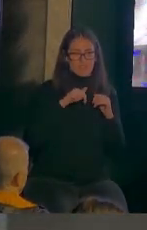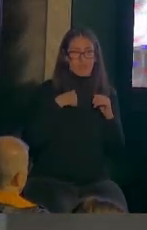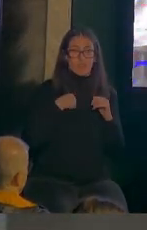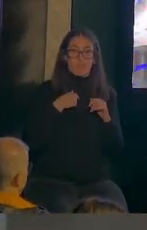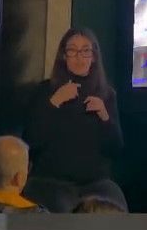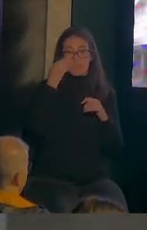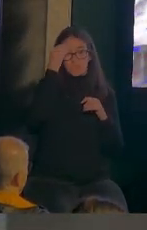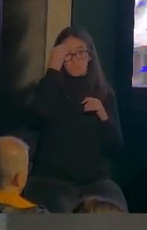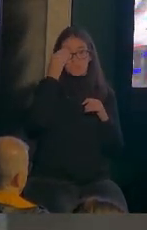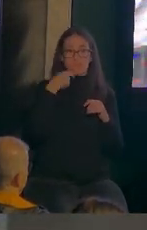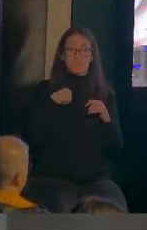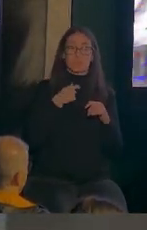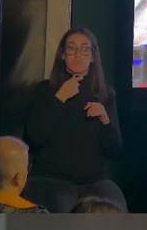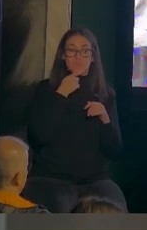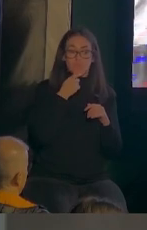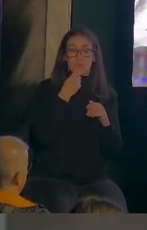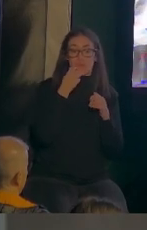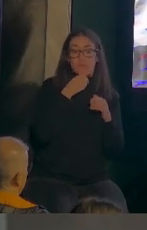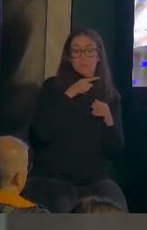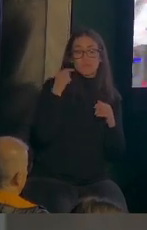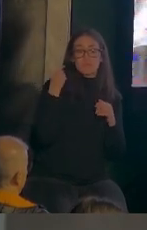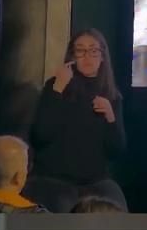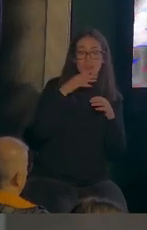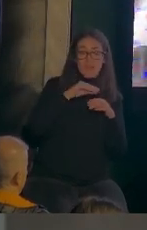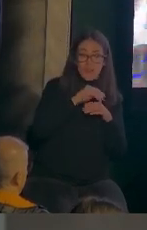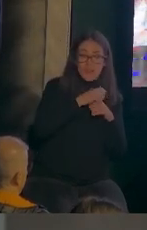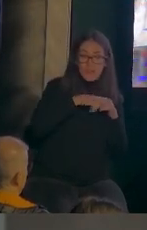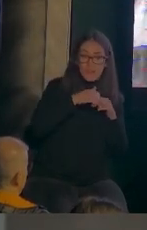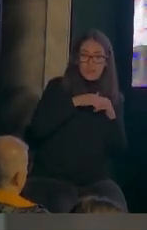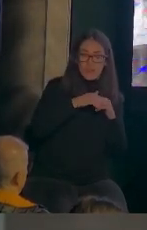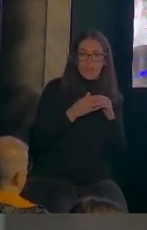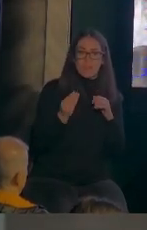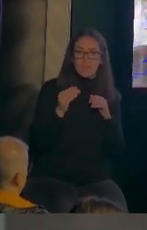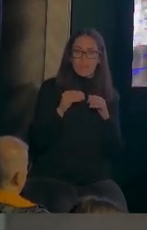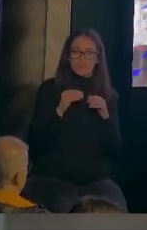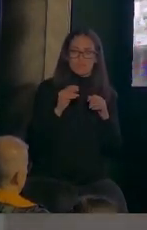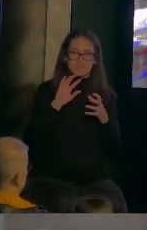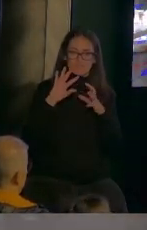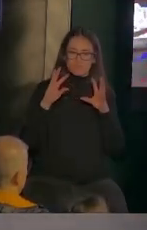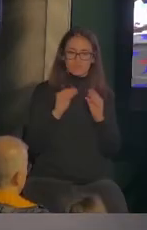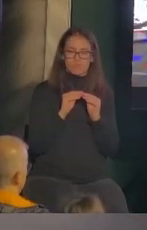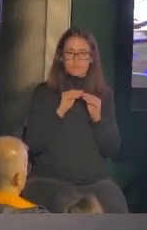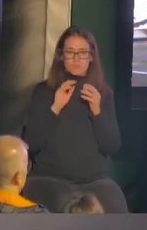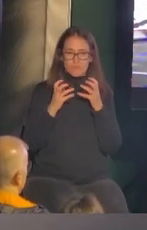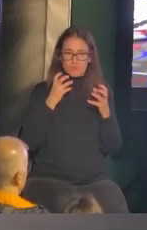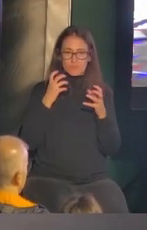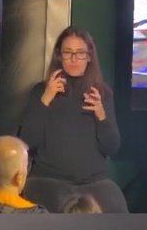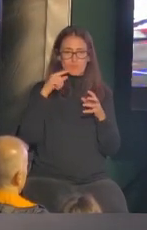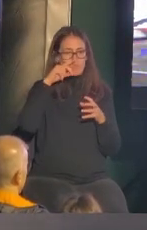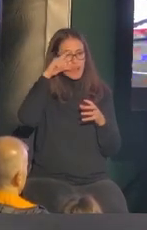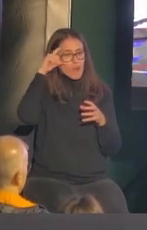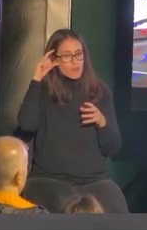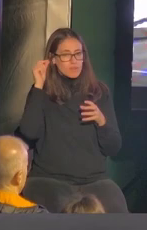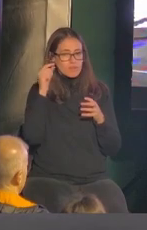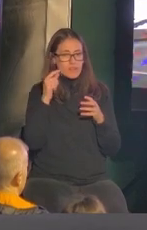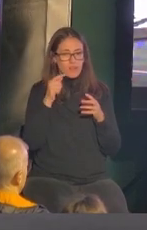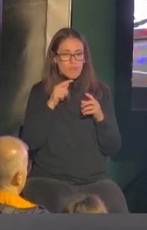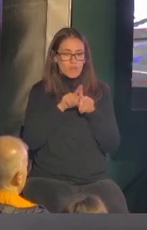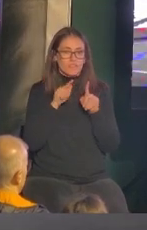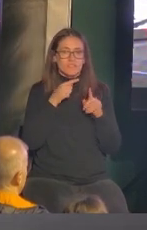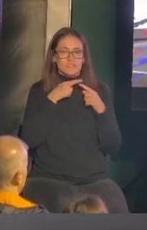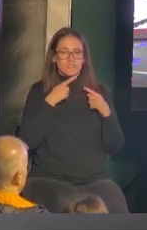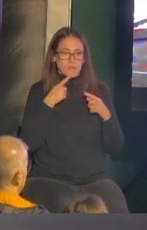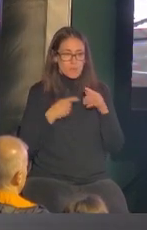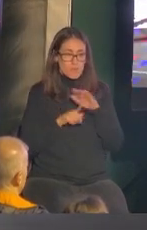taronja, li vaig voler afegir. I ara, el que farem és